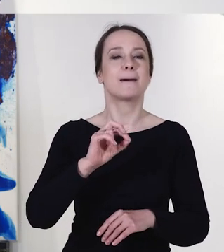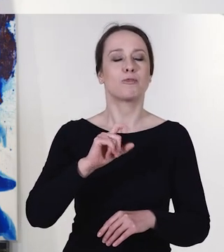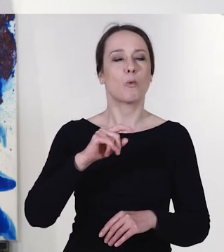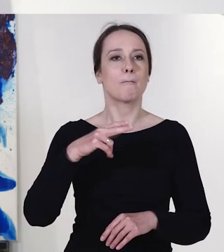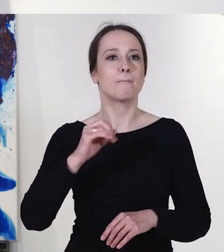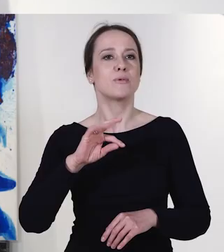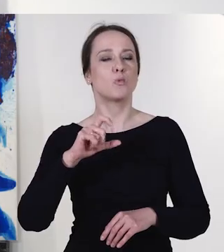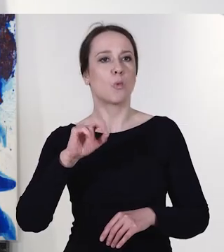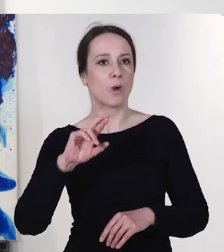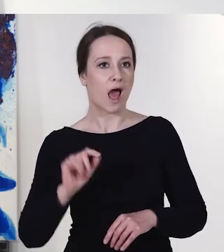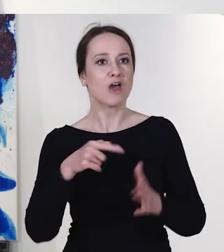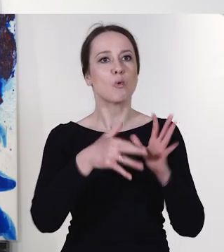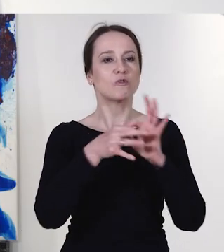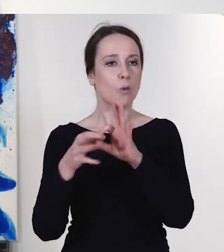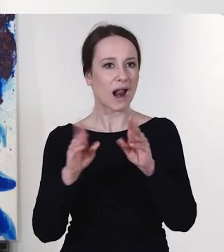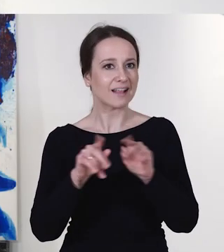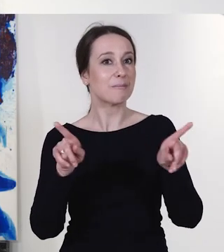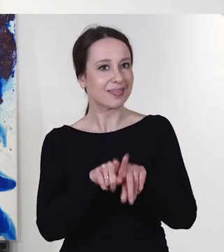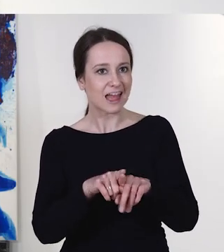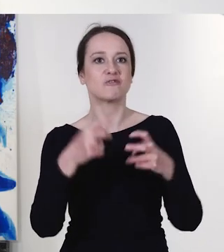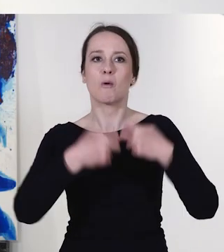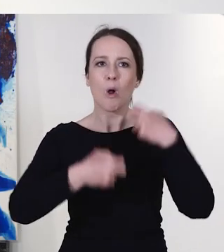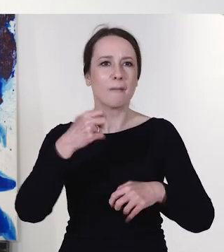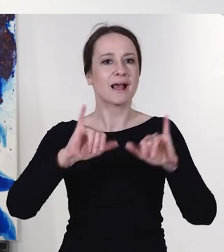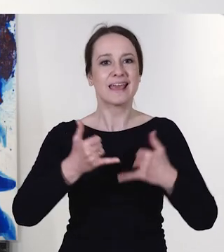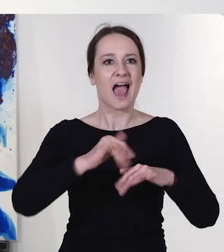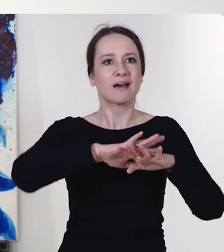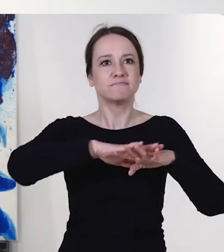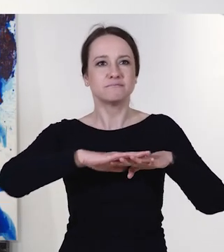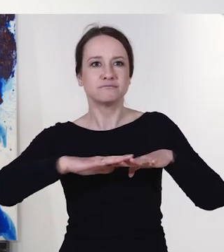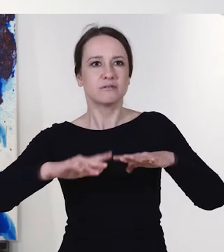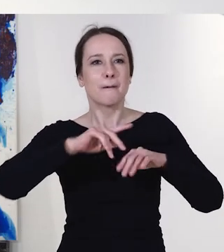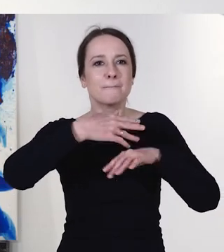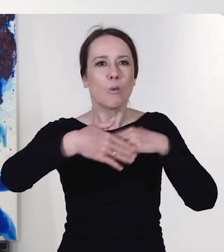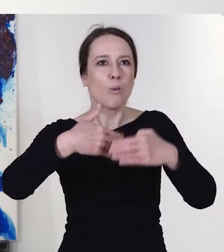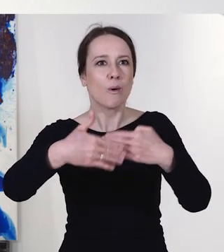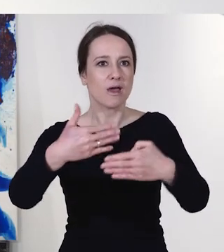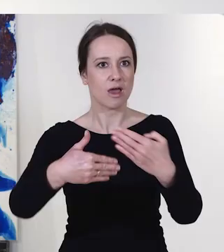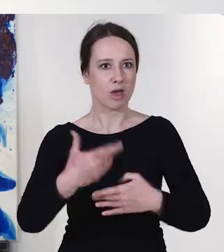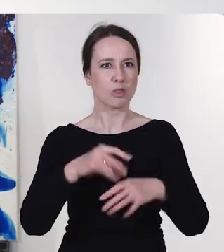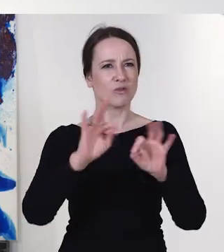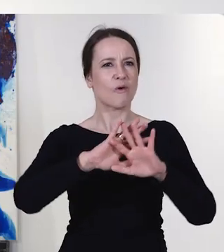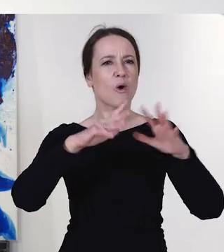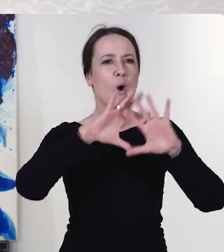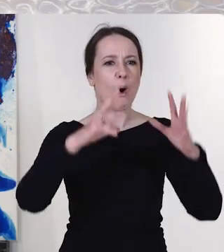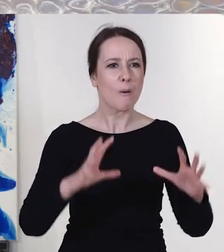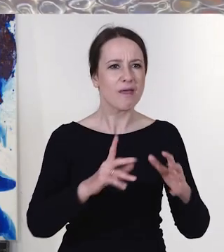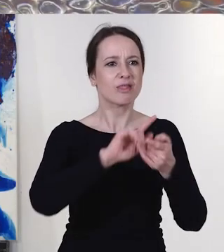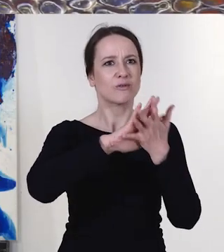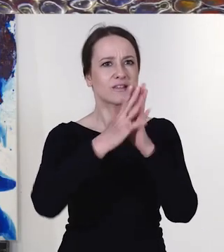które też nawiązują do problemów właśnie płynności zmienności cyrkulacji materii zmieniając swoją objętość swoją